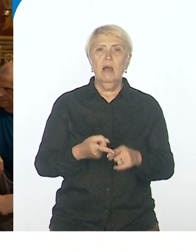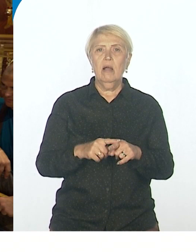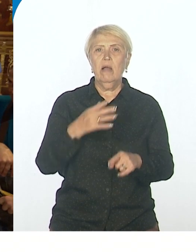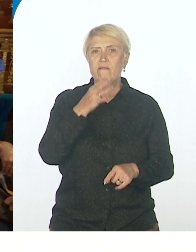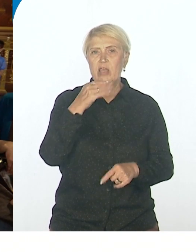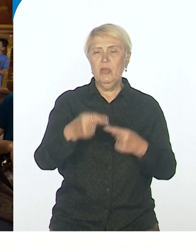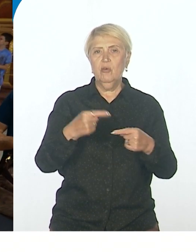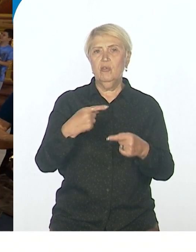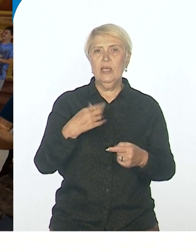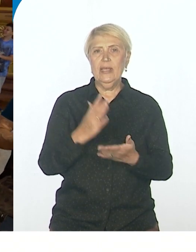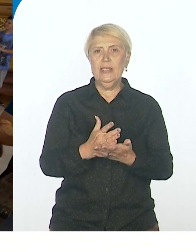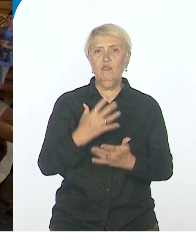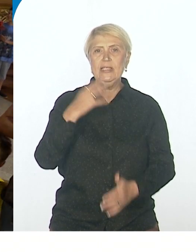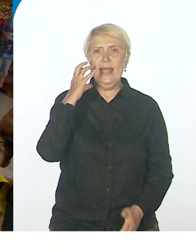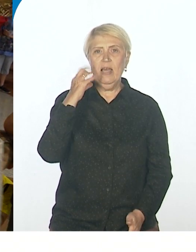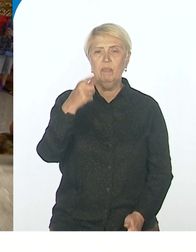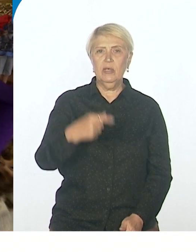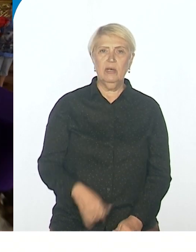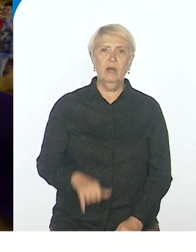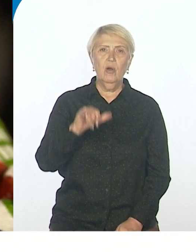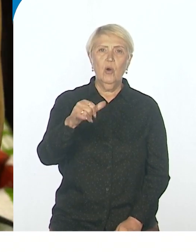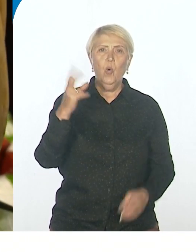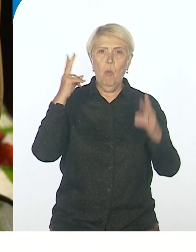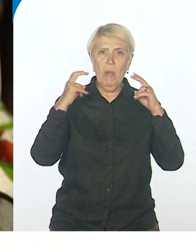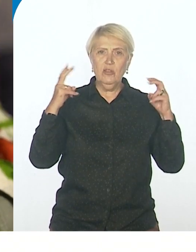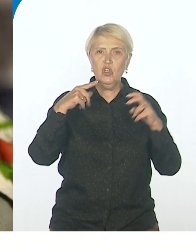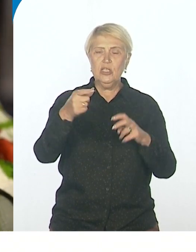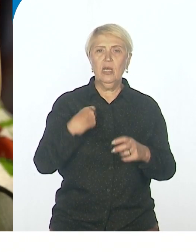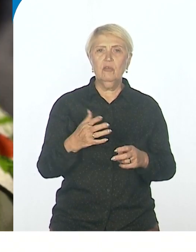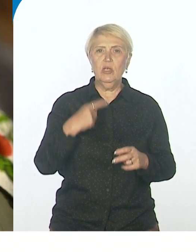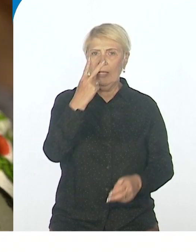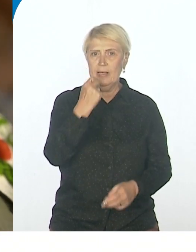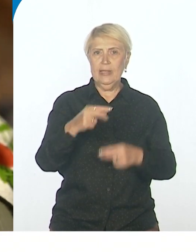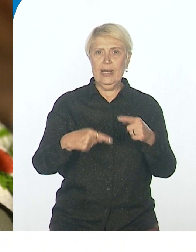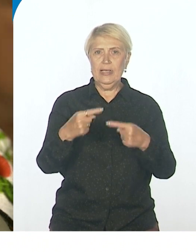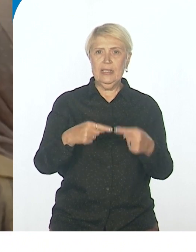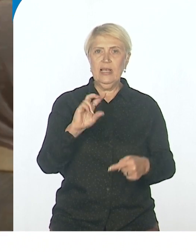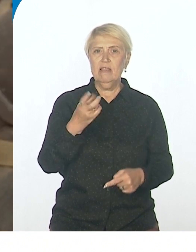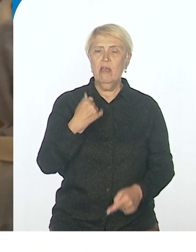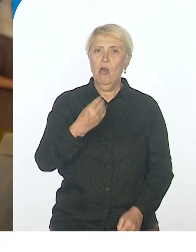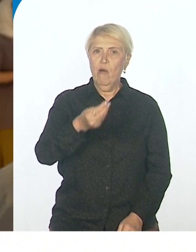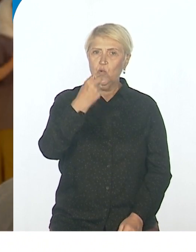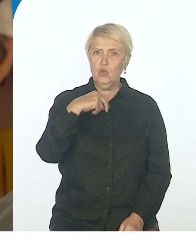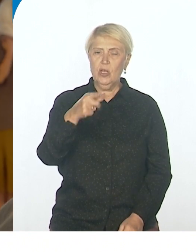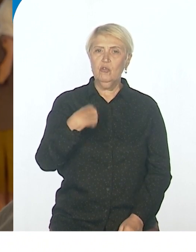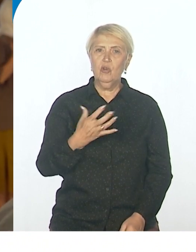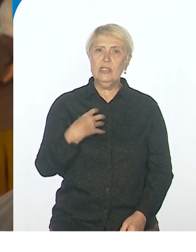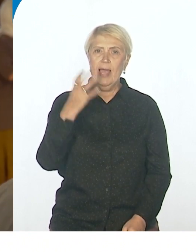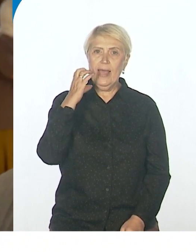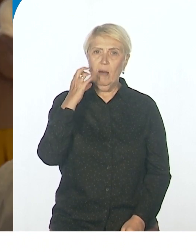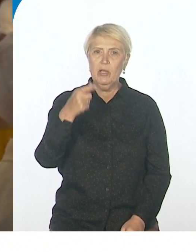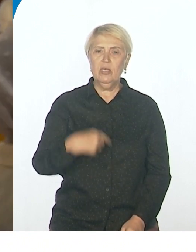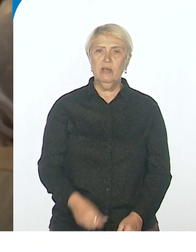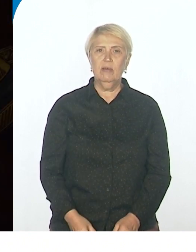торжества поспевают яблоки. Кстати, в монашеской традиции существует правило не вкушать плоды до их освящения. Кроме